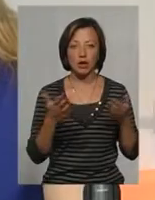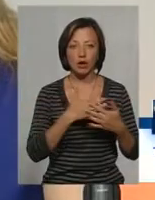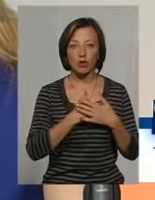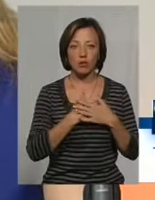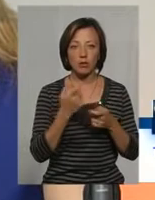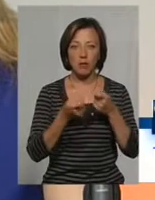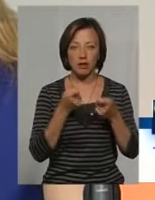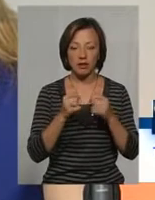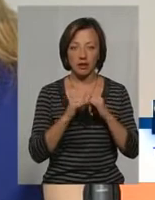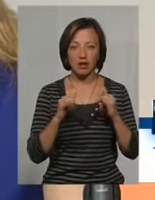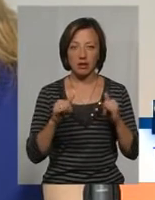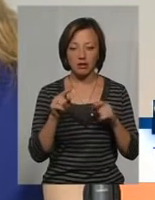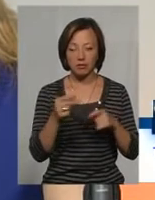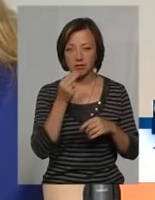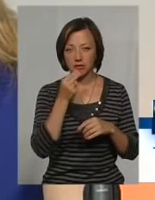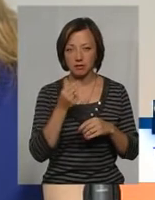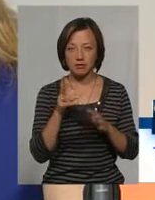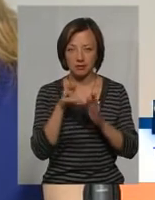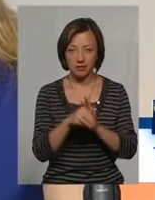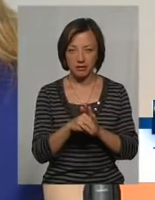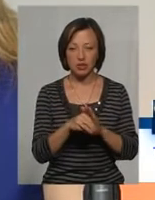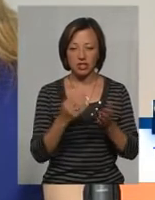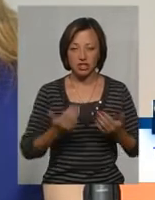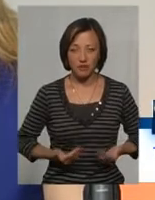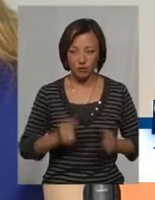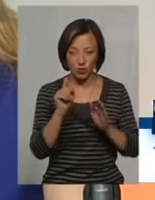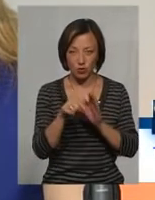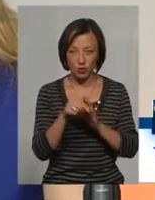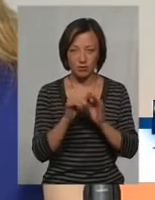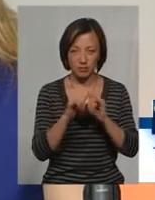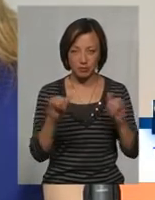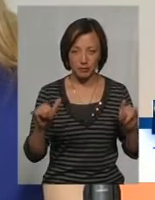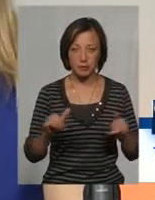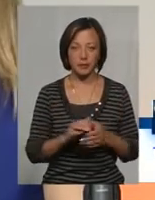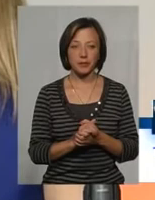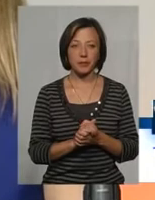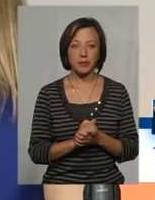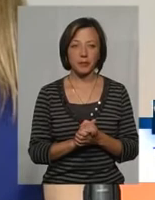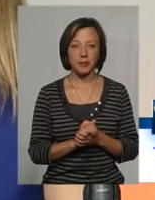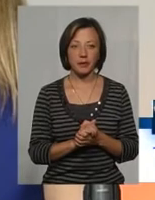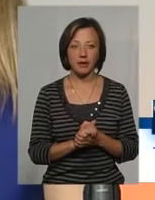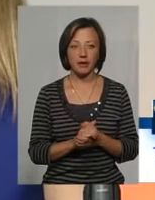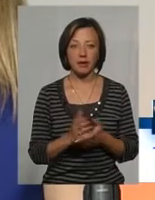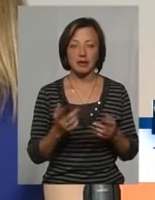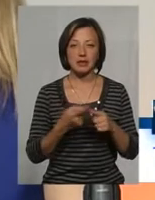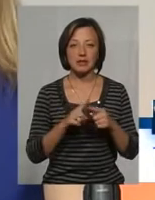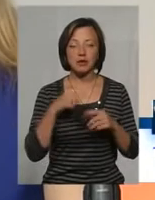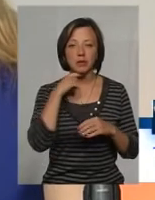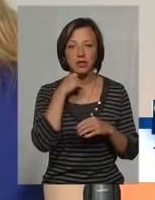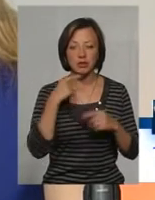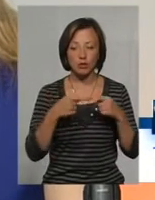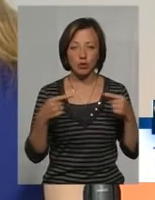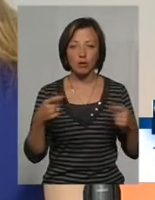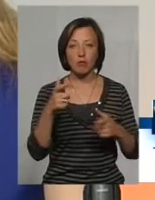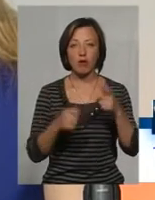ці бактерії. Вони на них харчуються так же само, живуть на них, культивуються, розмножуються і процвітають. Це м'ясні продукти,